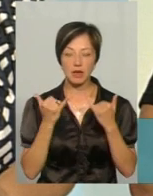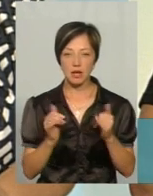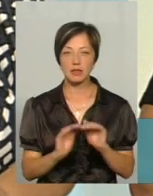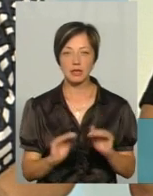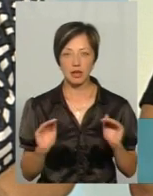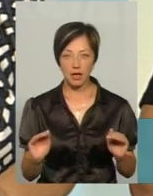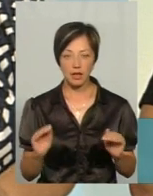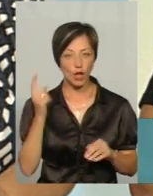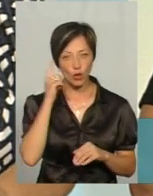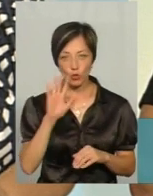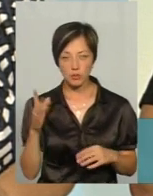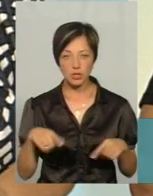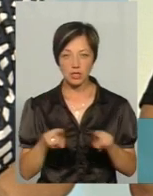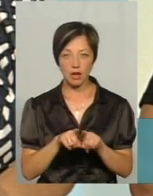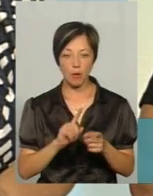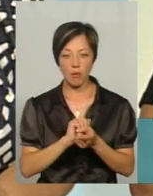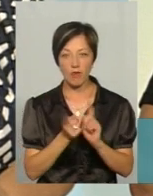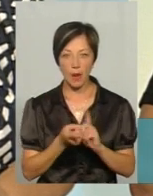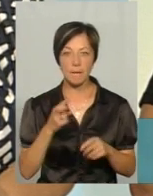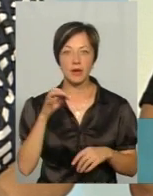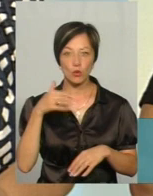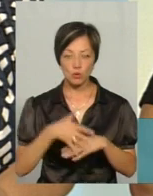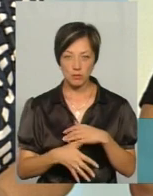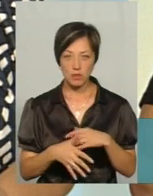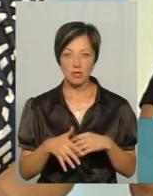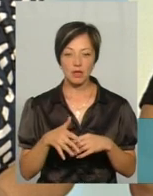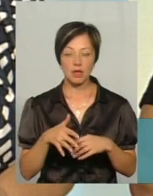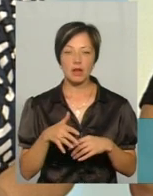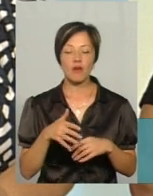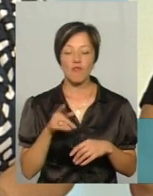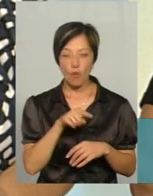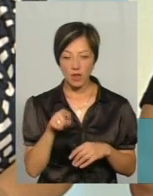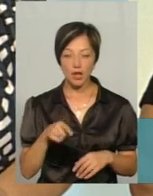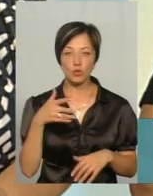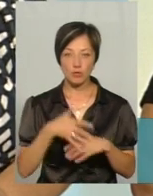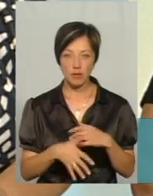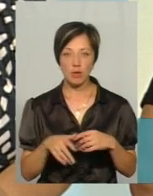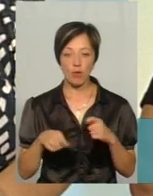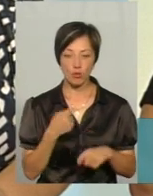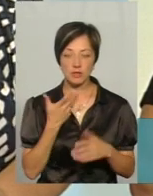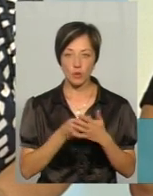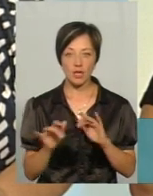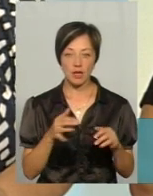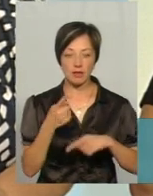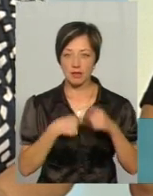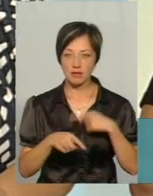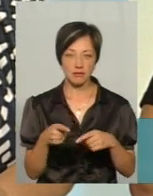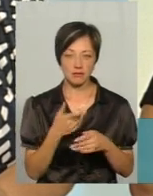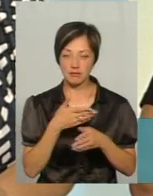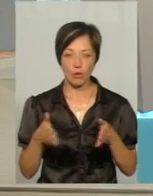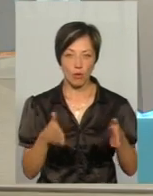дітей, не думали, що так повернеться, якби розуміли протиправність своїх дій, але якби вже вороття не було